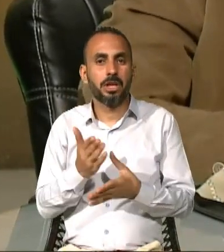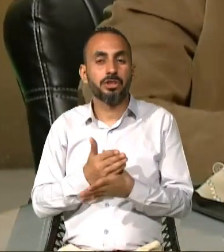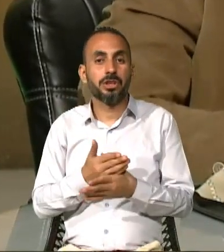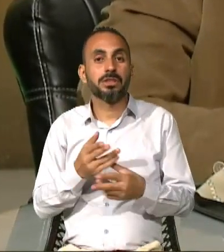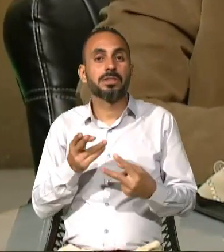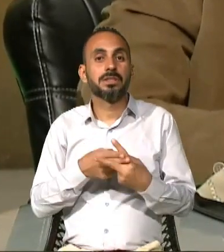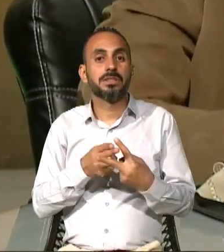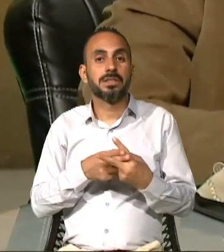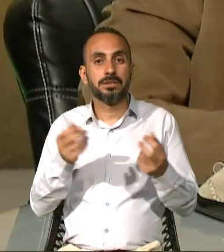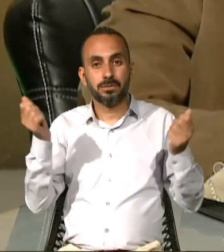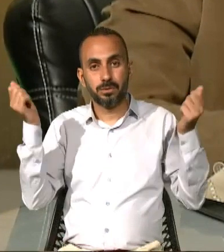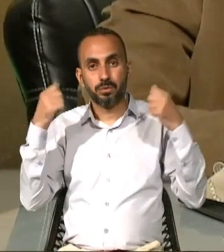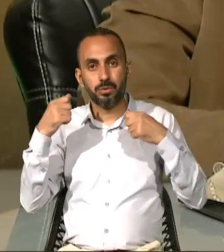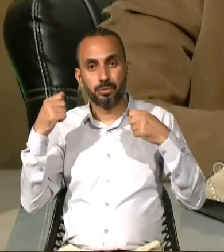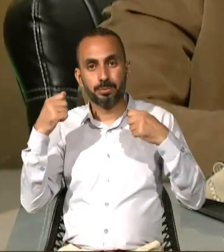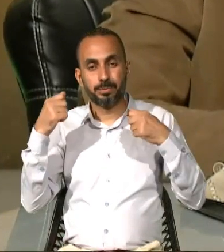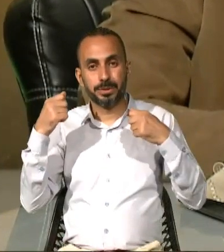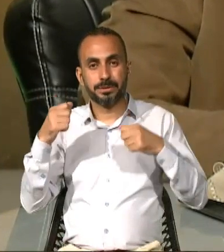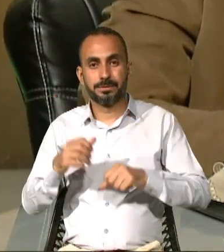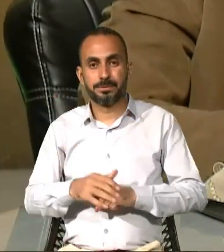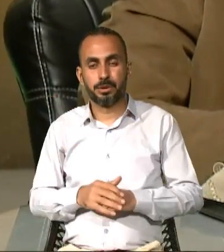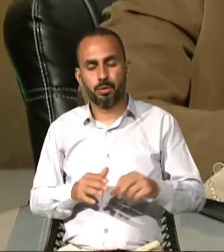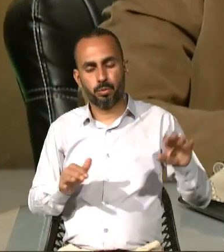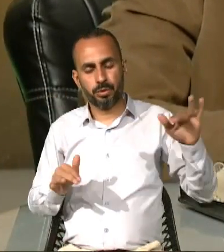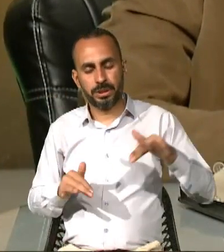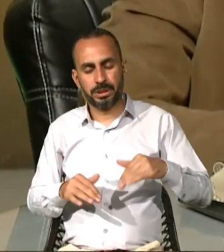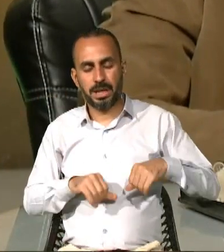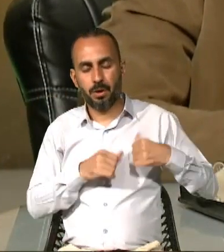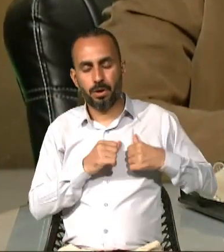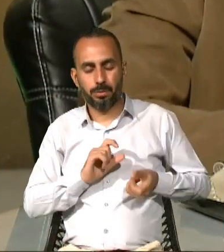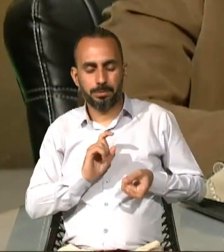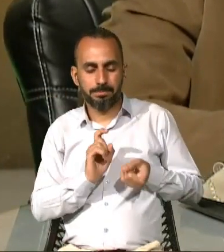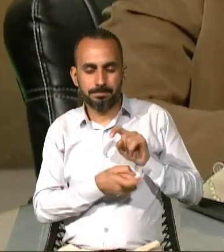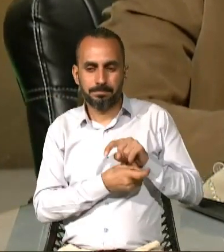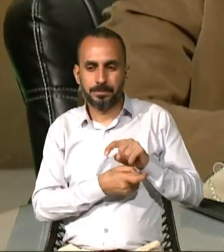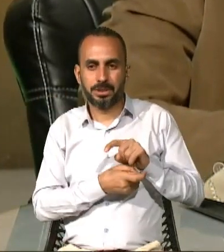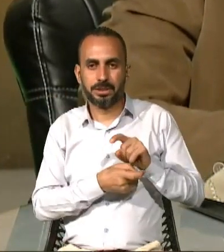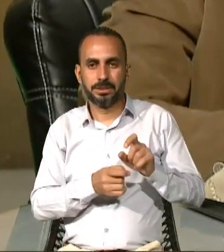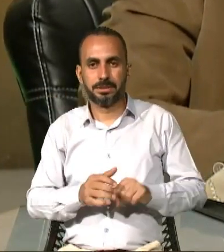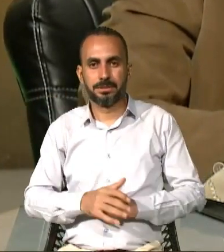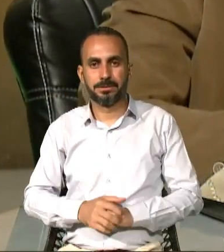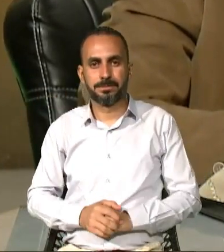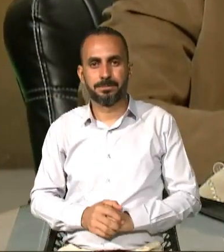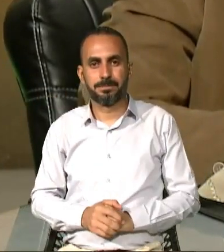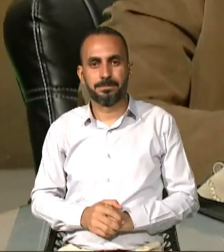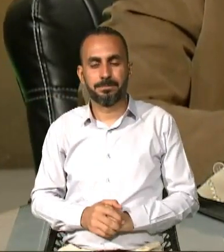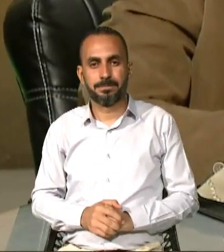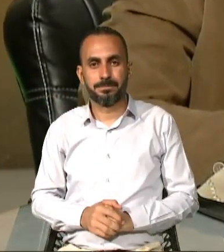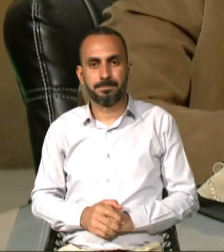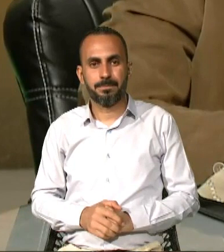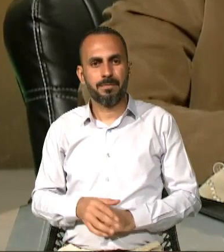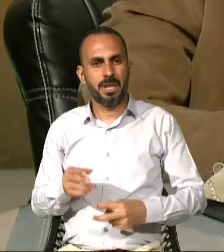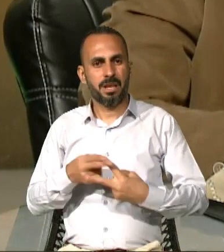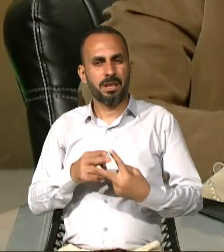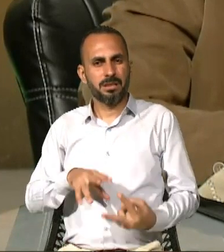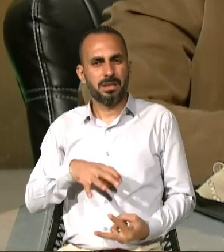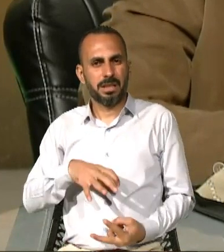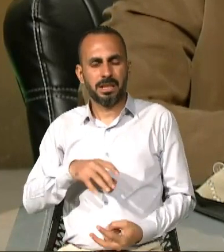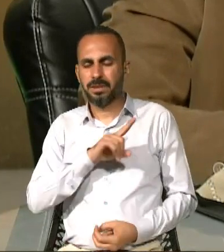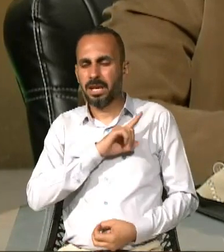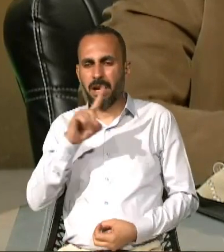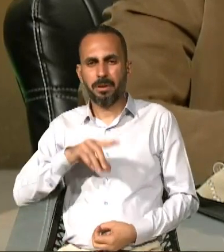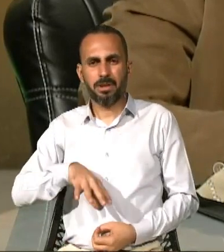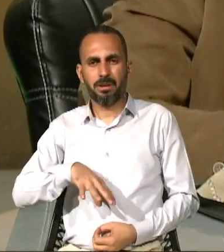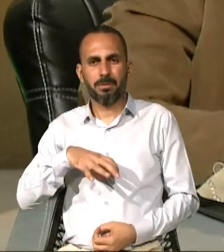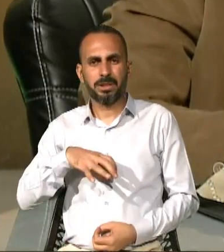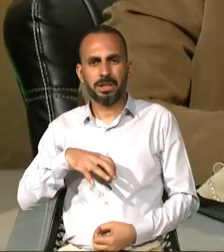نحن ونهملنا خلاصا هذا مقداره؟ نستحق ان الفلوس تجي بتوبه حقيقيه، والناس اللي خايفه ما تخافش لما تيجي المسيح بتوبه،